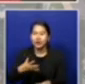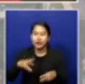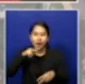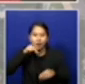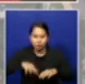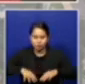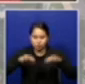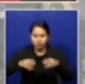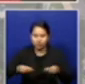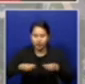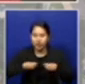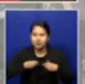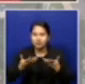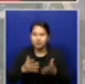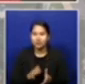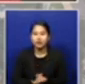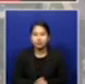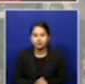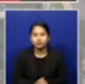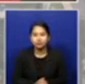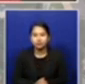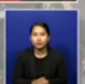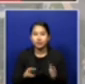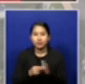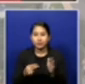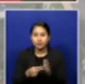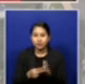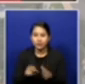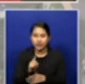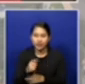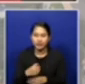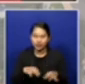การเยียวยาก็ต้องทั่วถึงครอบคลุม